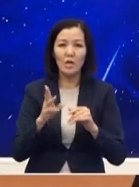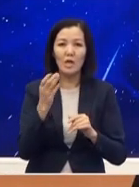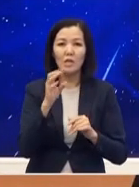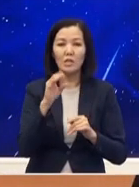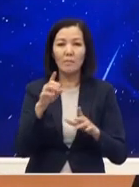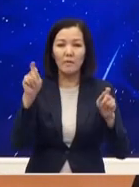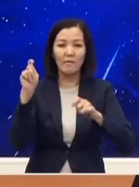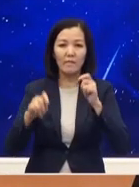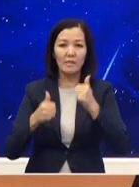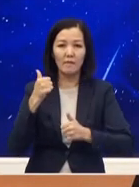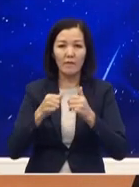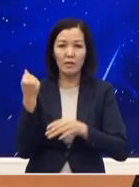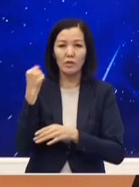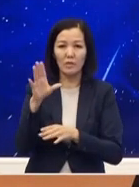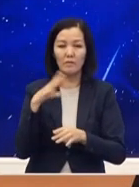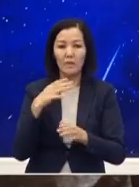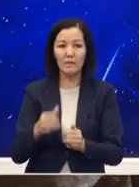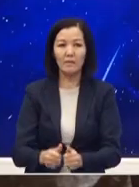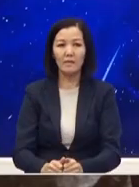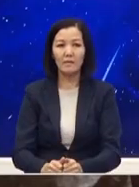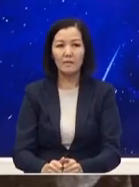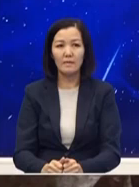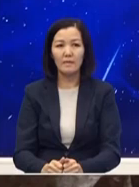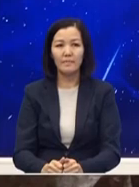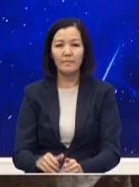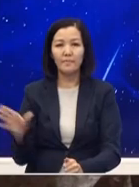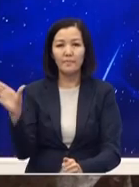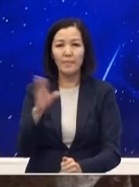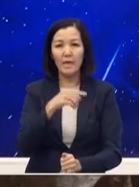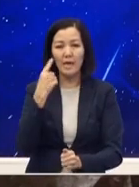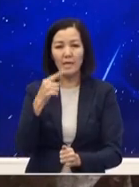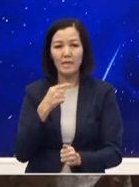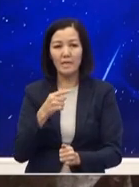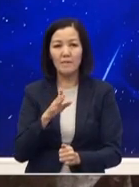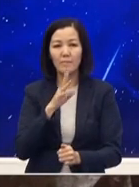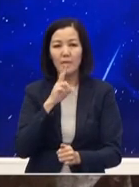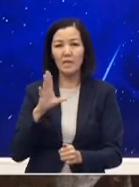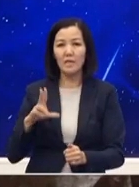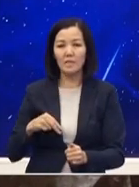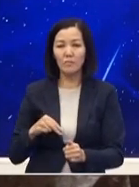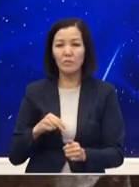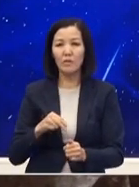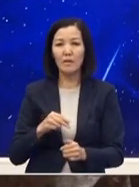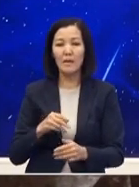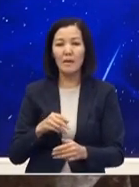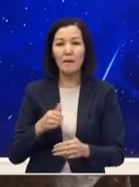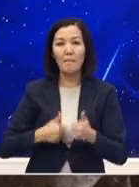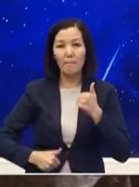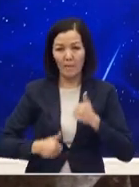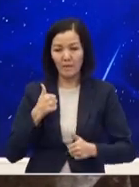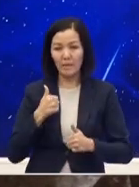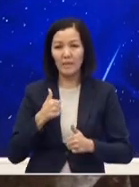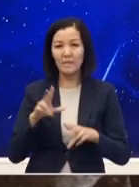Шабыт фестивалінің жеңімпаз атанды. Бәрі айтады, сол өзі осындай бір қызым болсаң да прям бақыттысың